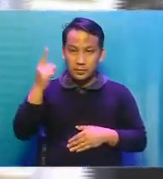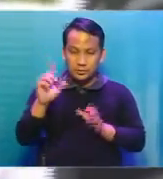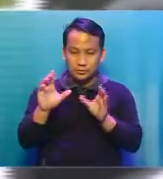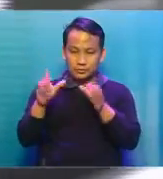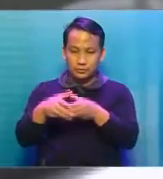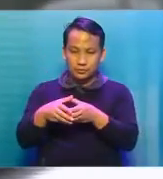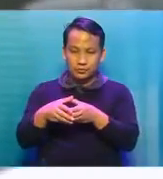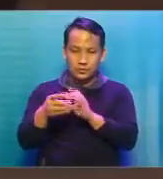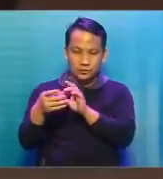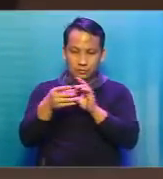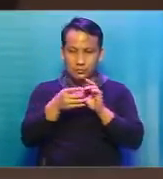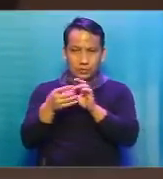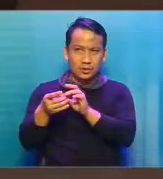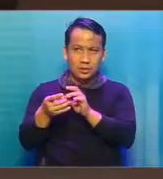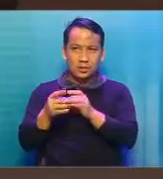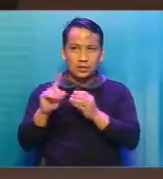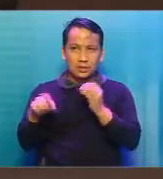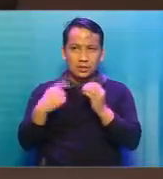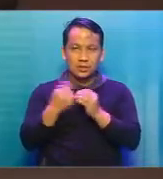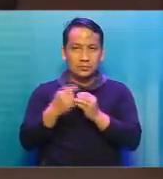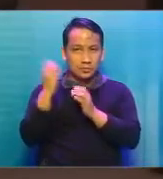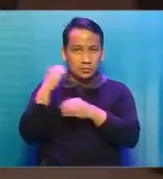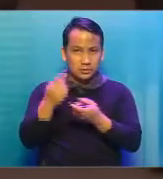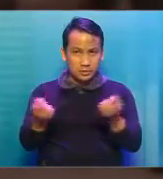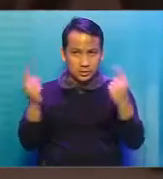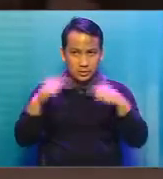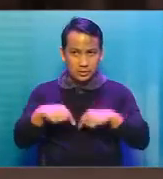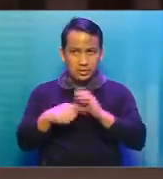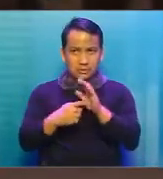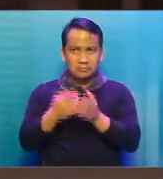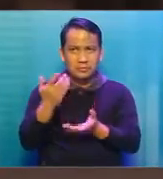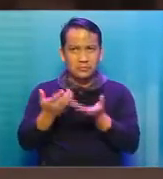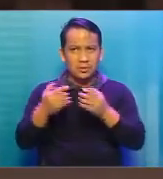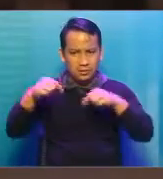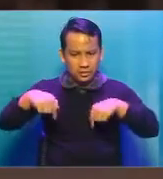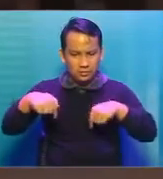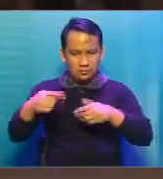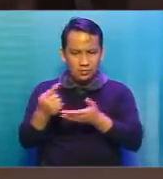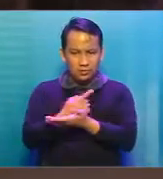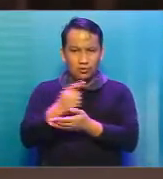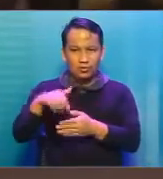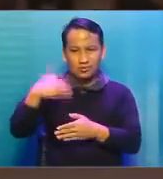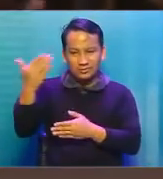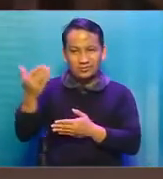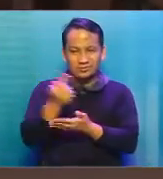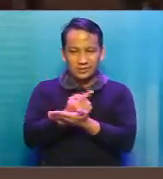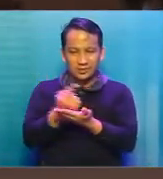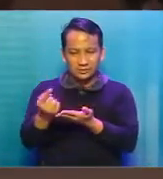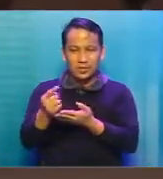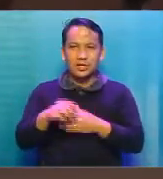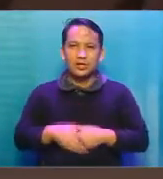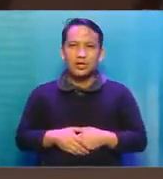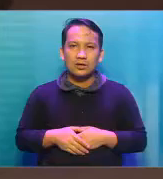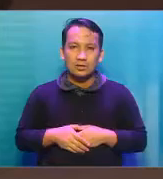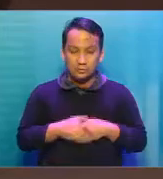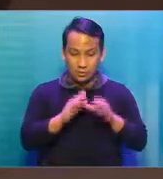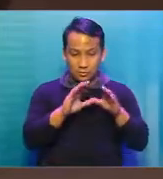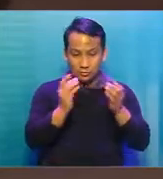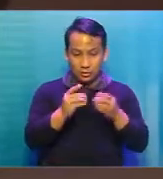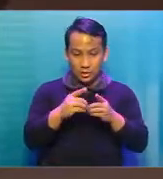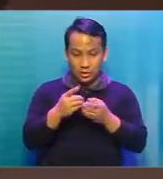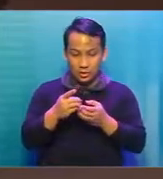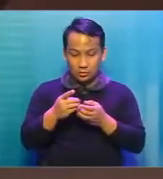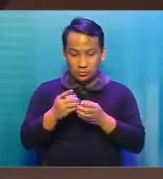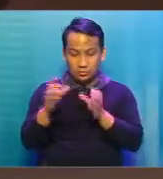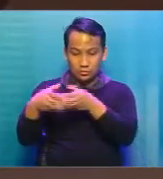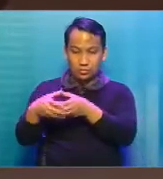that coordinated with us is the one that's expected to come in either late this week or early next week. This is a batch that was donated by